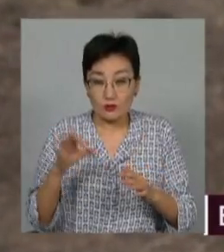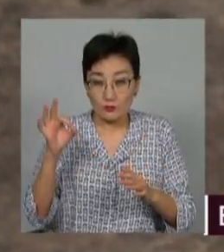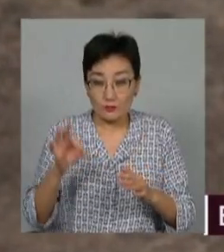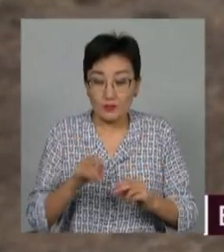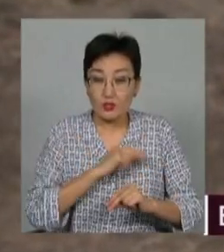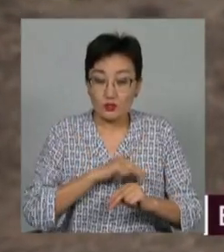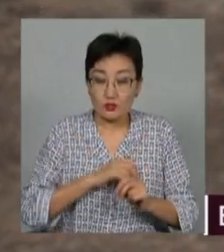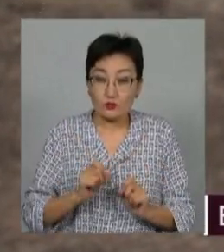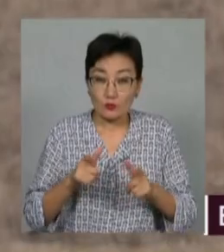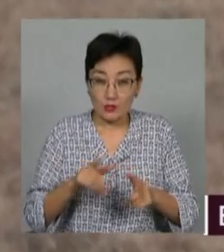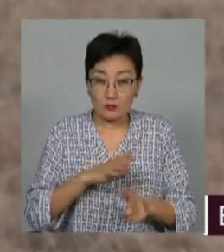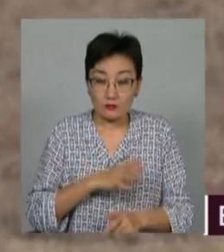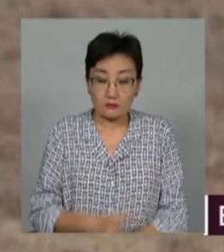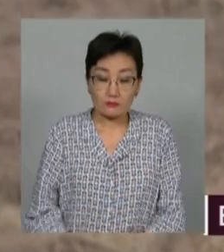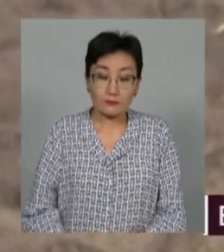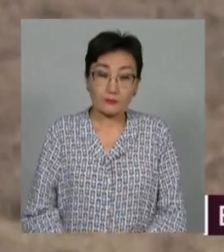ғана жұмысқа орналасқан.